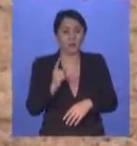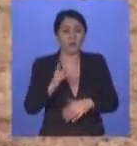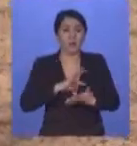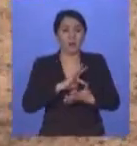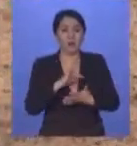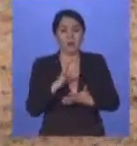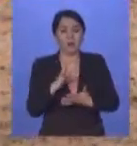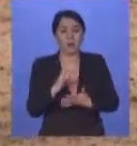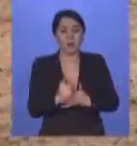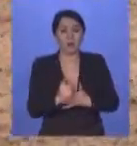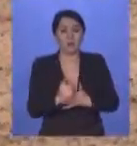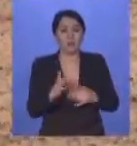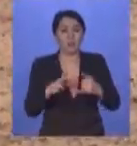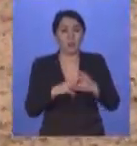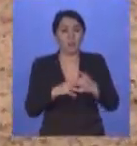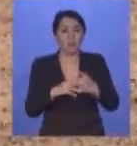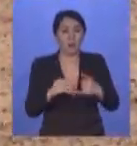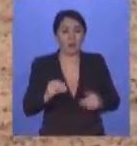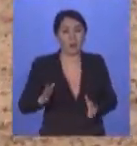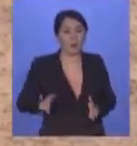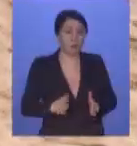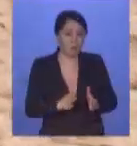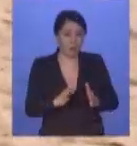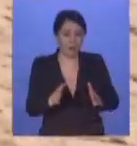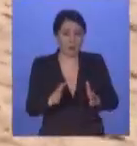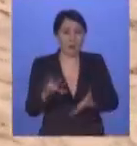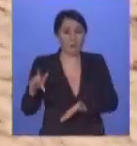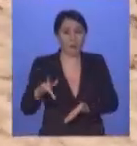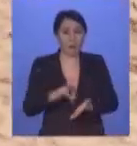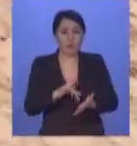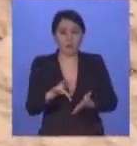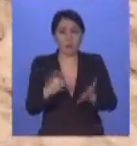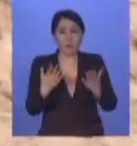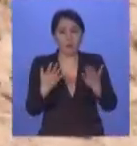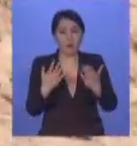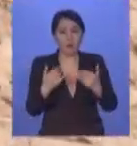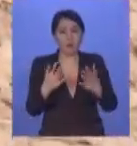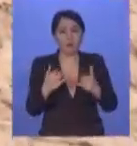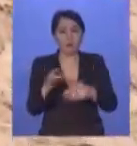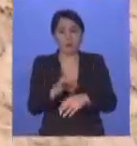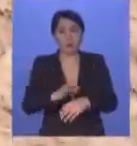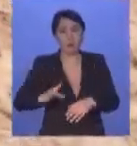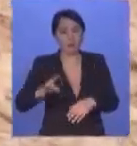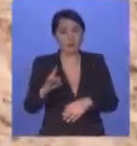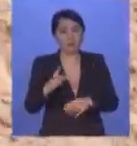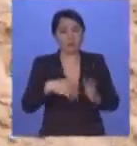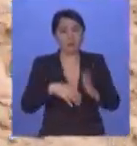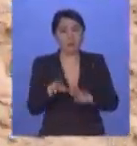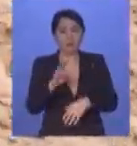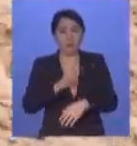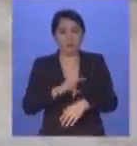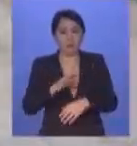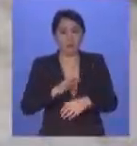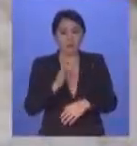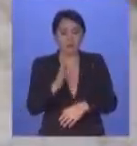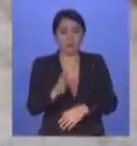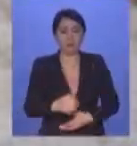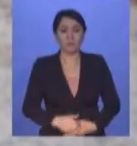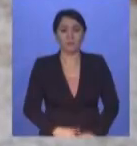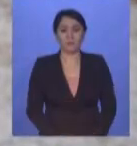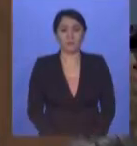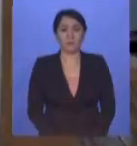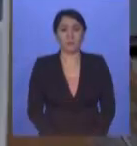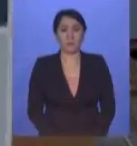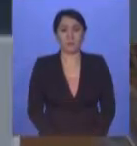қамтамасыз етілген, топырақты жолдар салынып, серуендеуге және демалуға арналған аймақтарды абаттандыру жүргізілуде. Дом будет